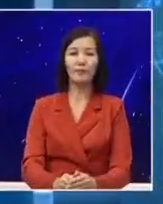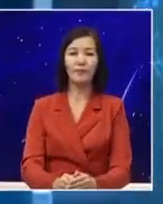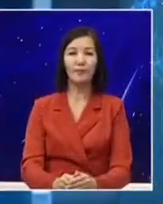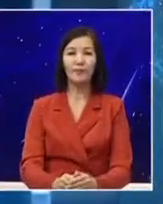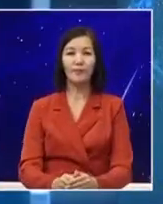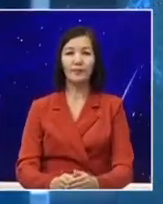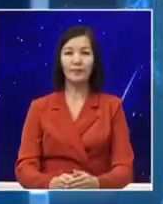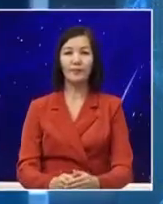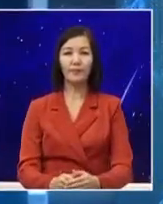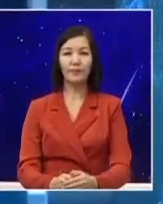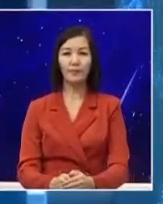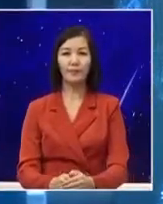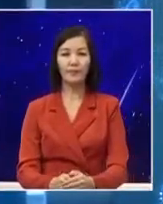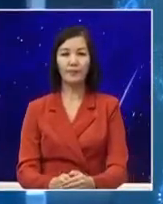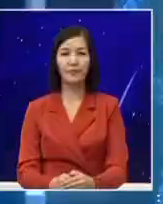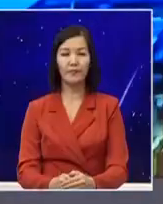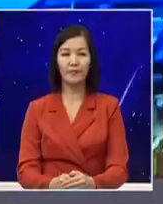Көксу ауданынан.